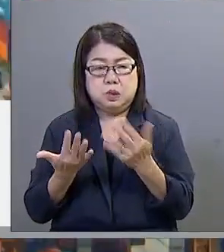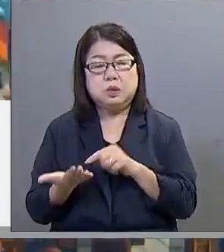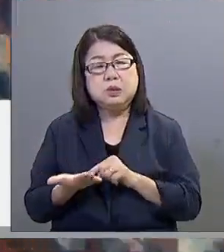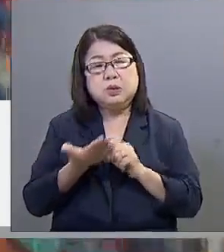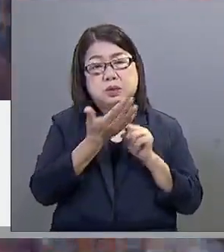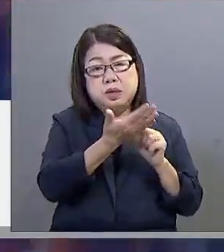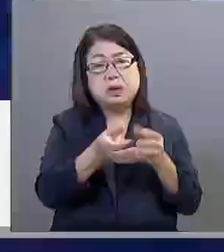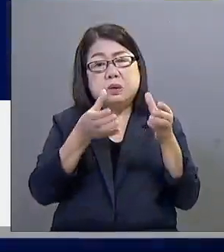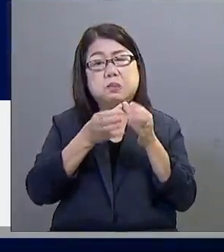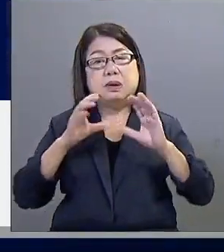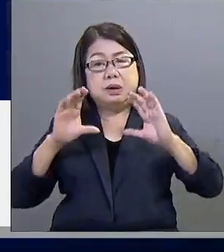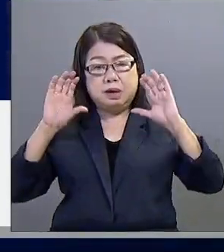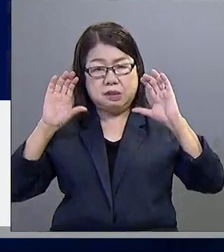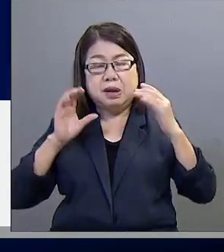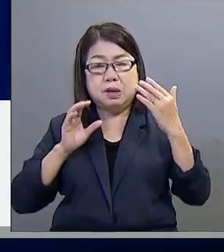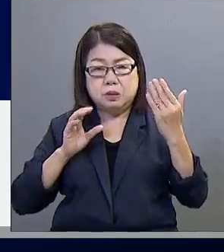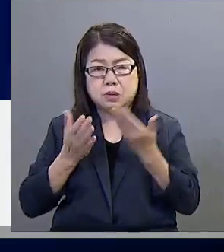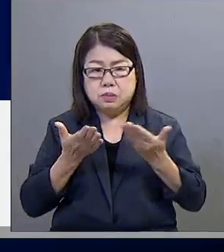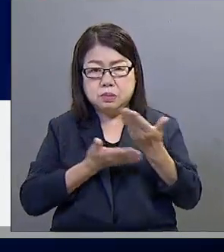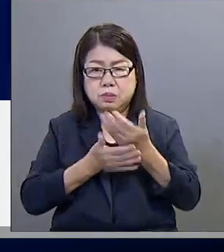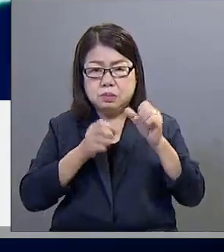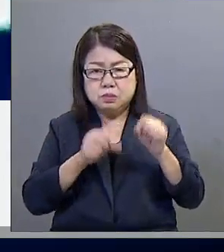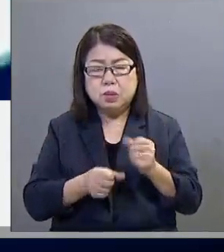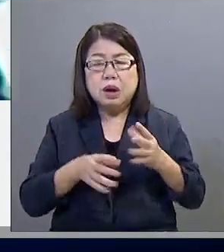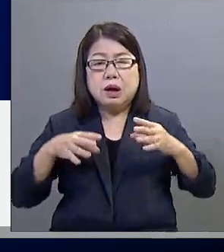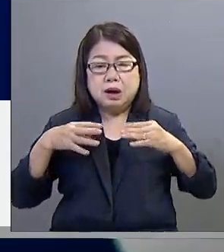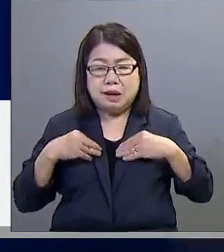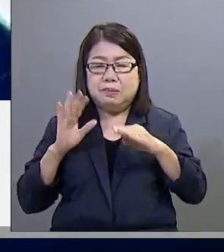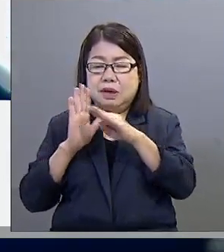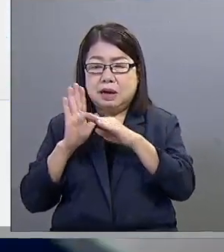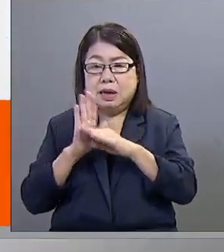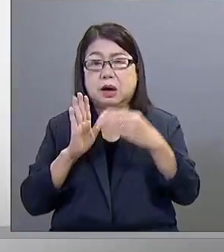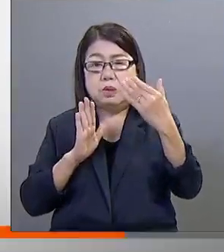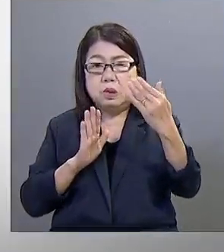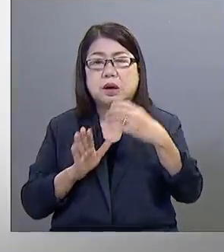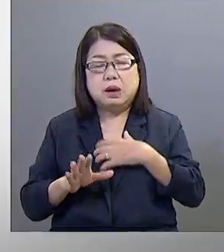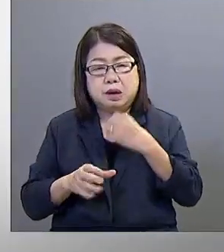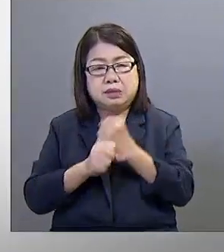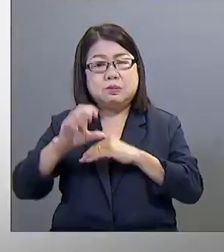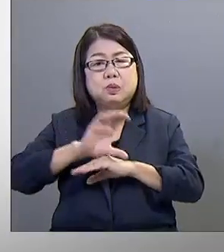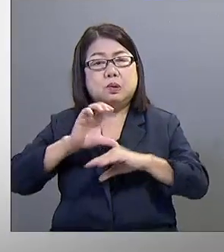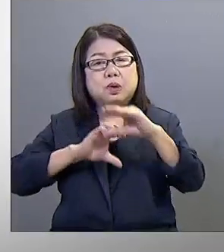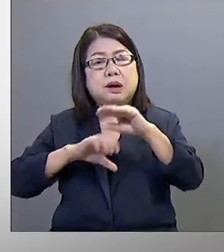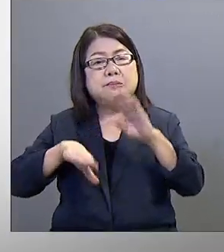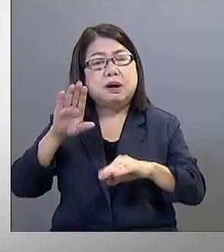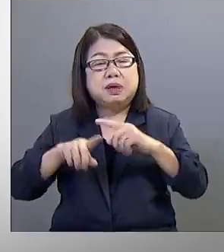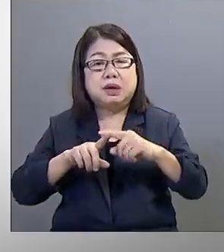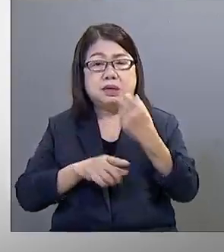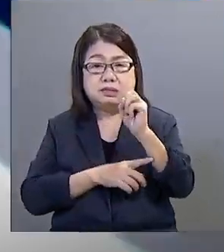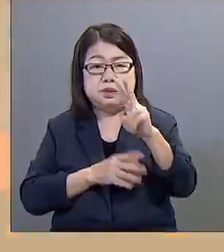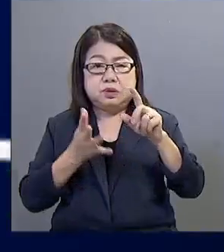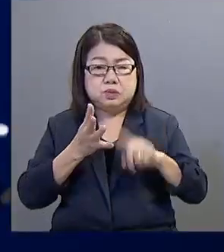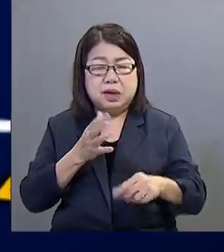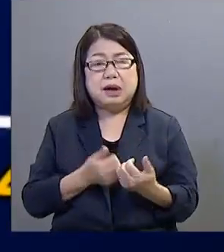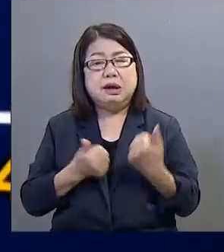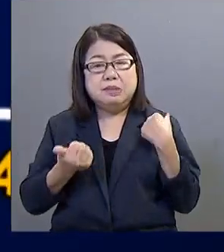คณะรัฐมนตรีพิจารณาเห็นชอบในหลักการที่จะดำเนินการโครงการภายในสิ้นปีนี้นำข้อมูลแล้ว